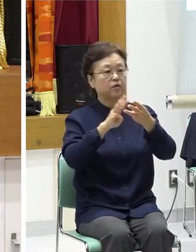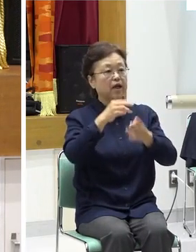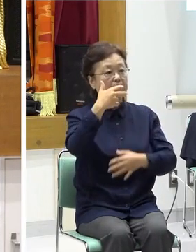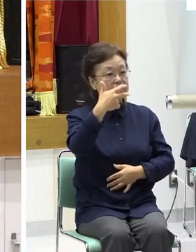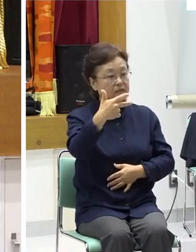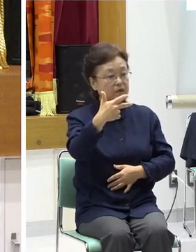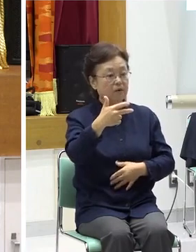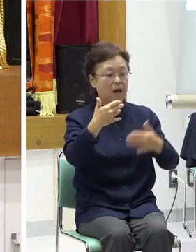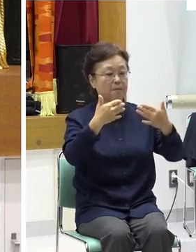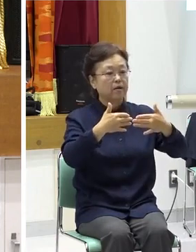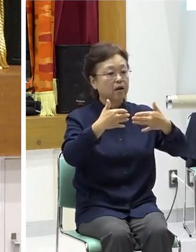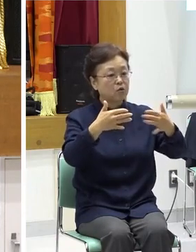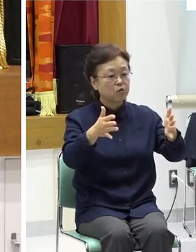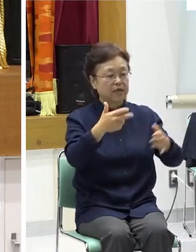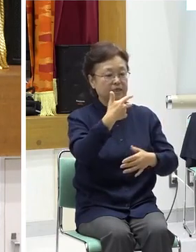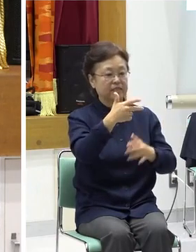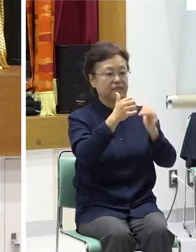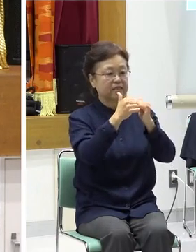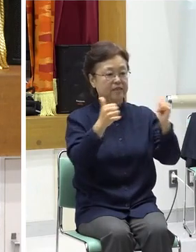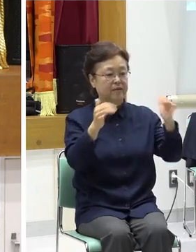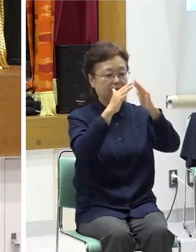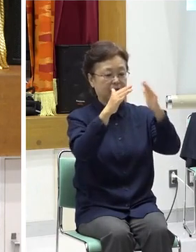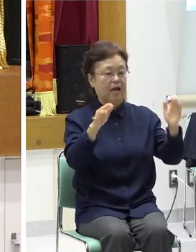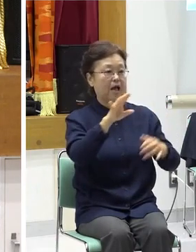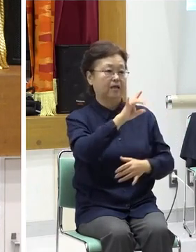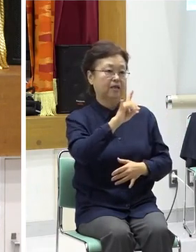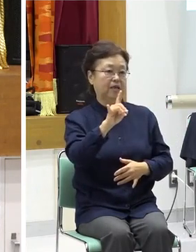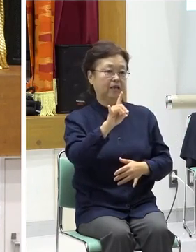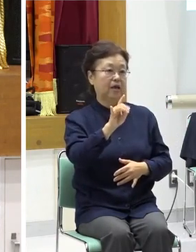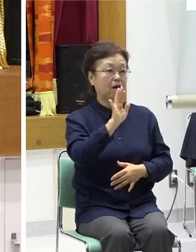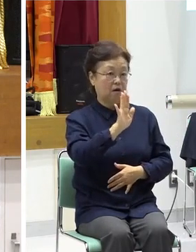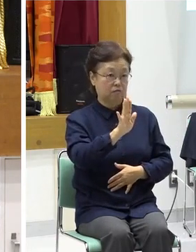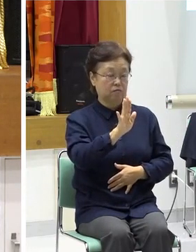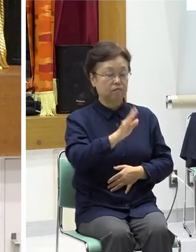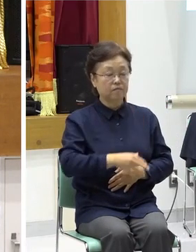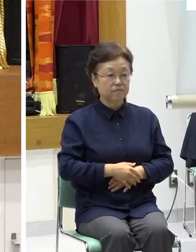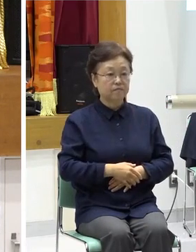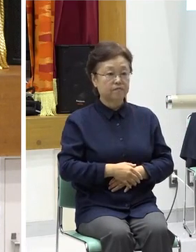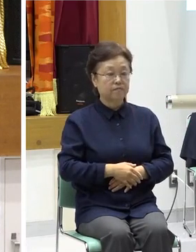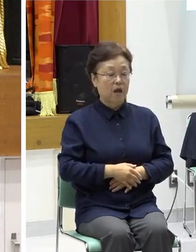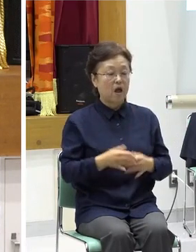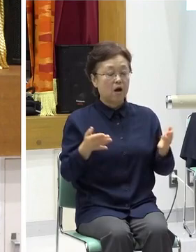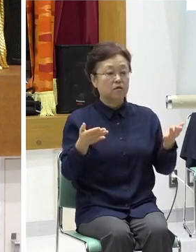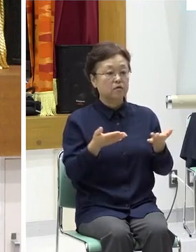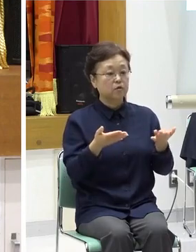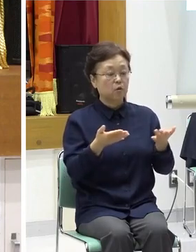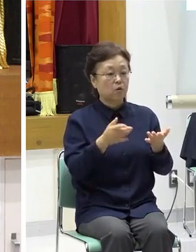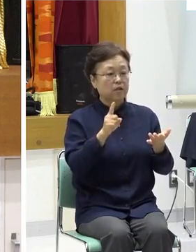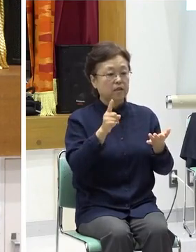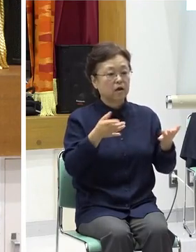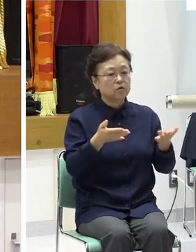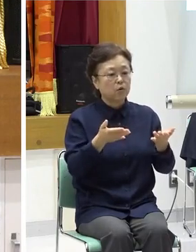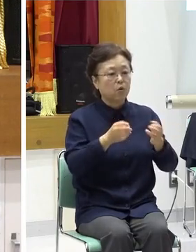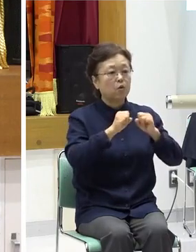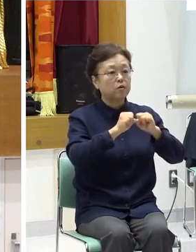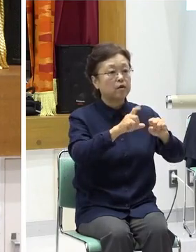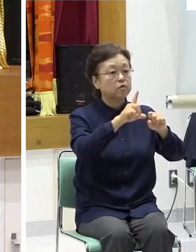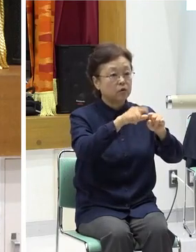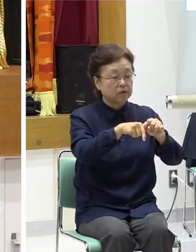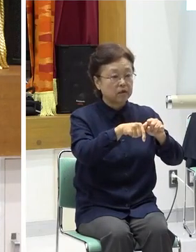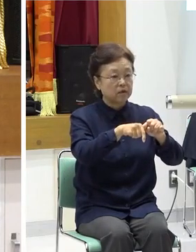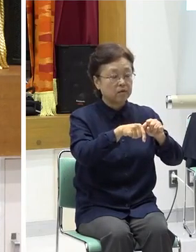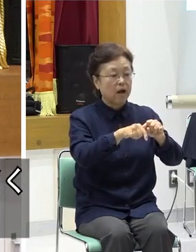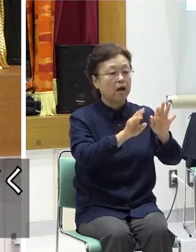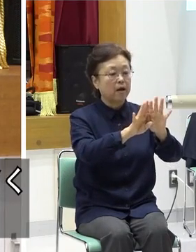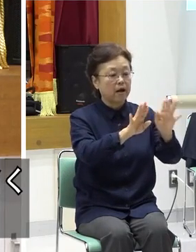会議という会議がございまして、事業をやる場合には着工する前